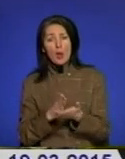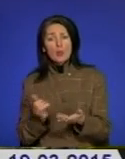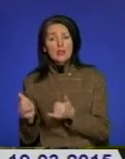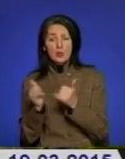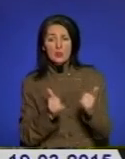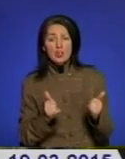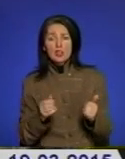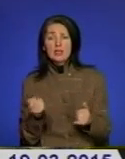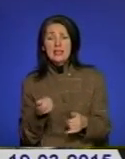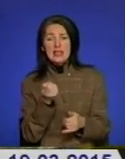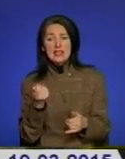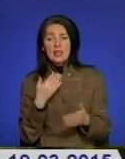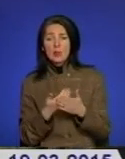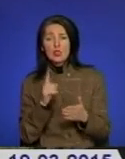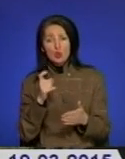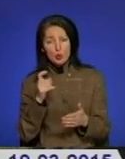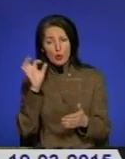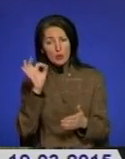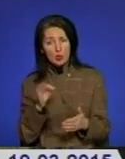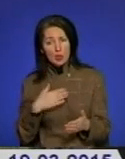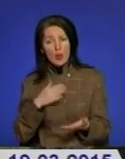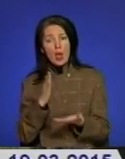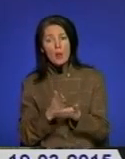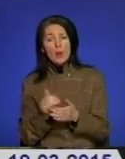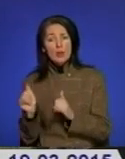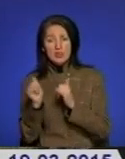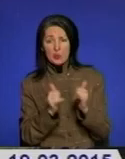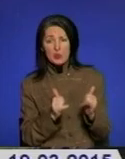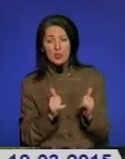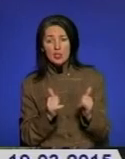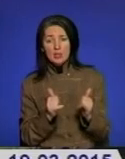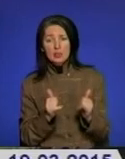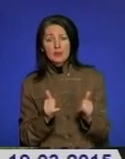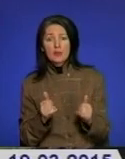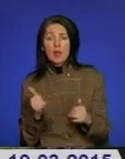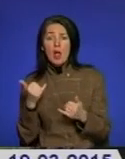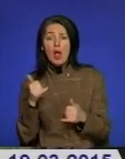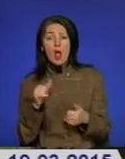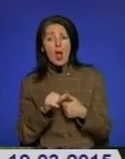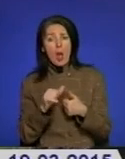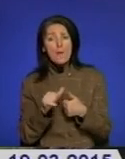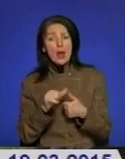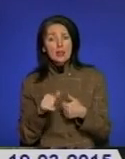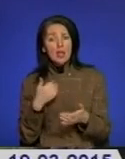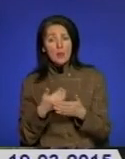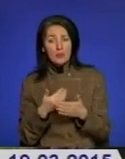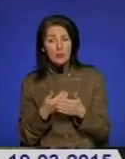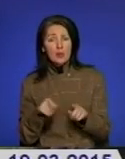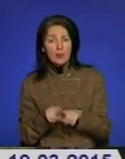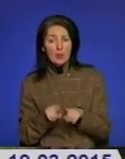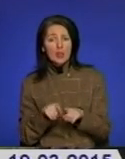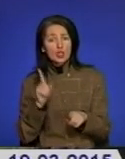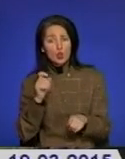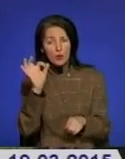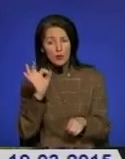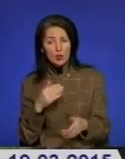насінням близько 100%. Ми маємо забезпеченість пальним також близько 100%, але маємо